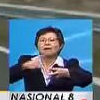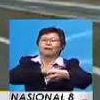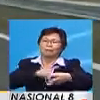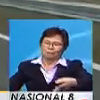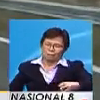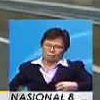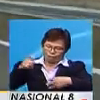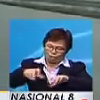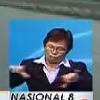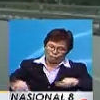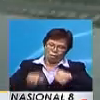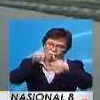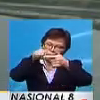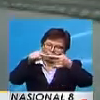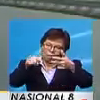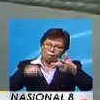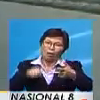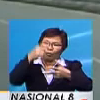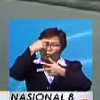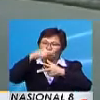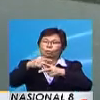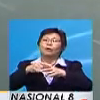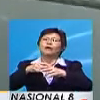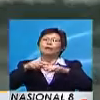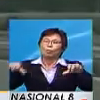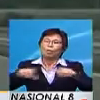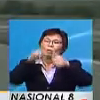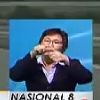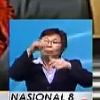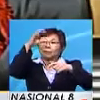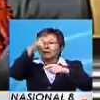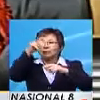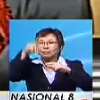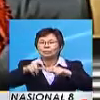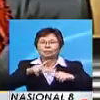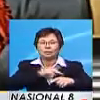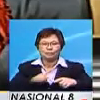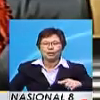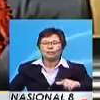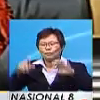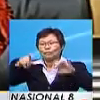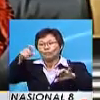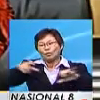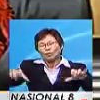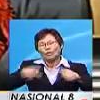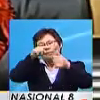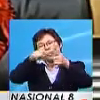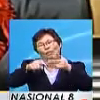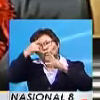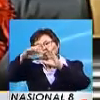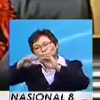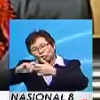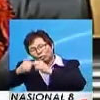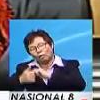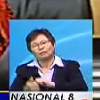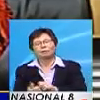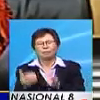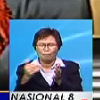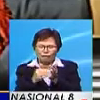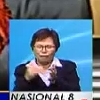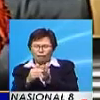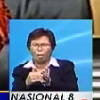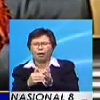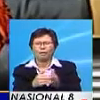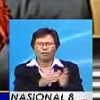perlu melaksanakan beberapa langkah untuk mengatasinya pertama meningkatkan kekerapan rondaan di sepanjang